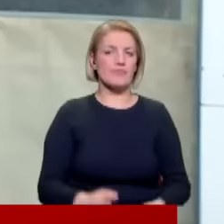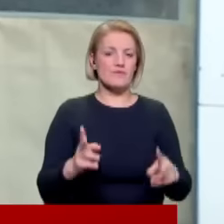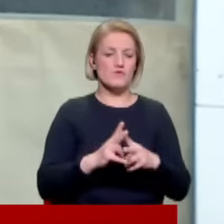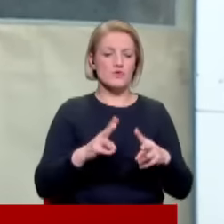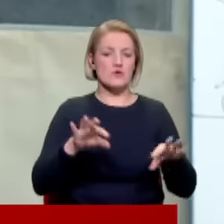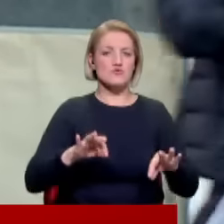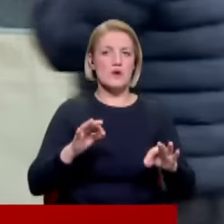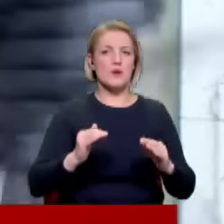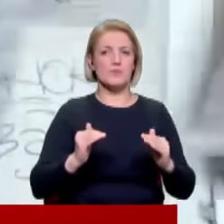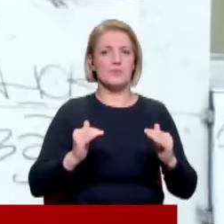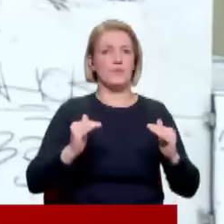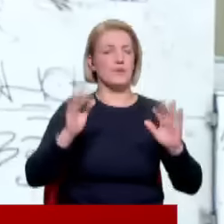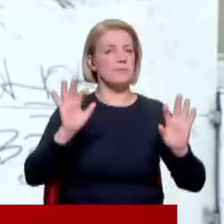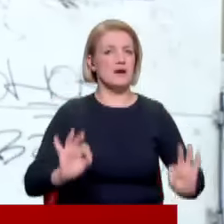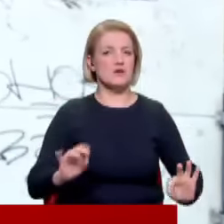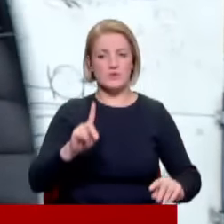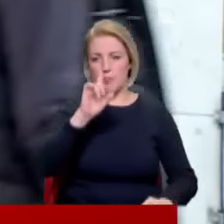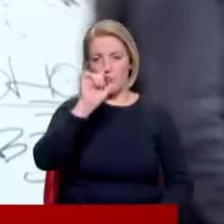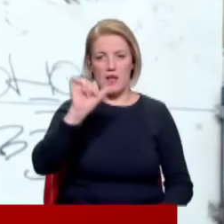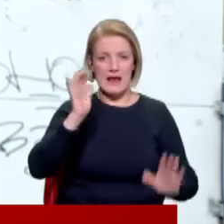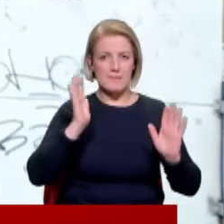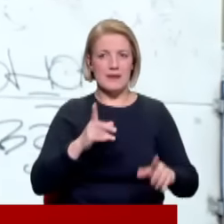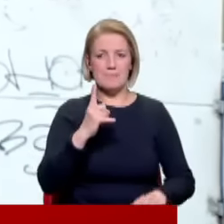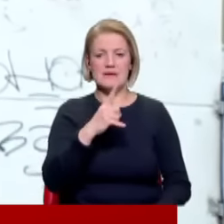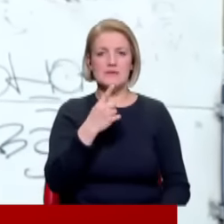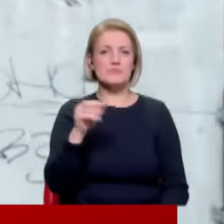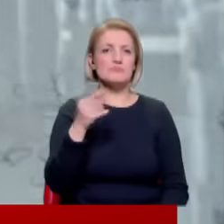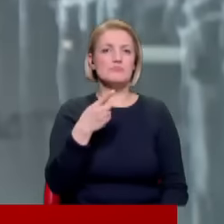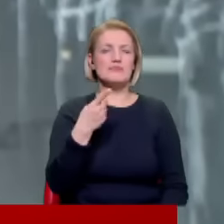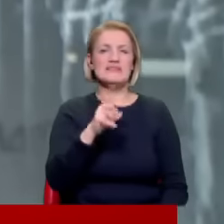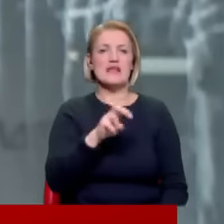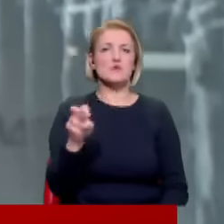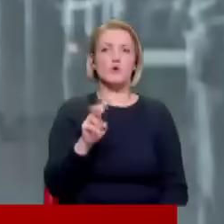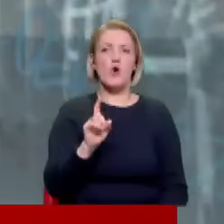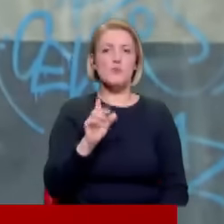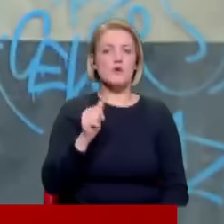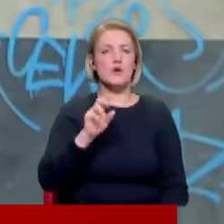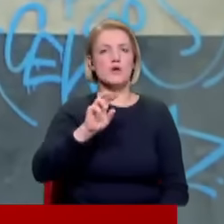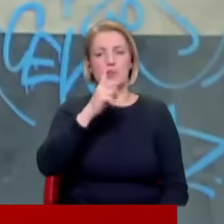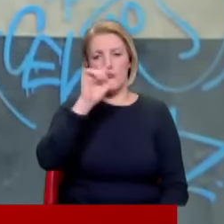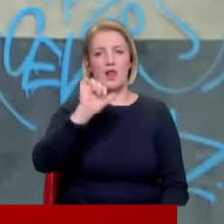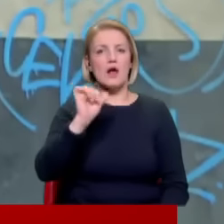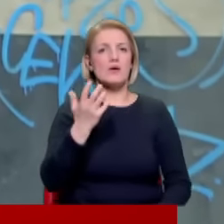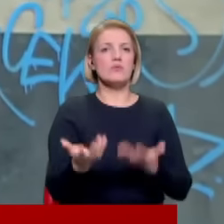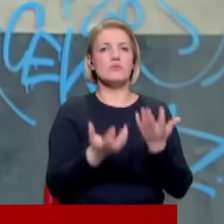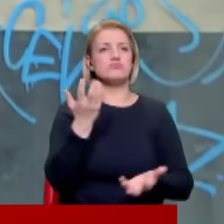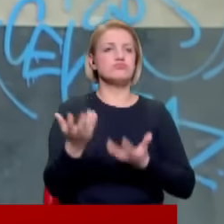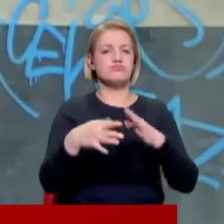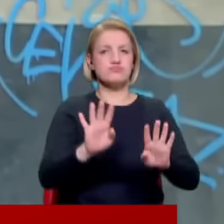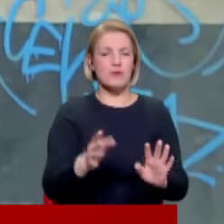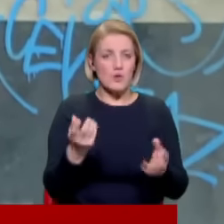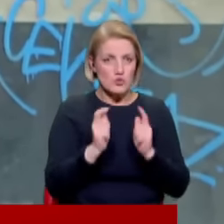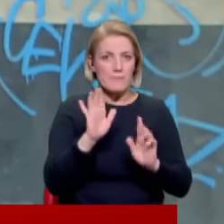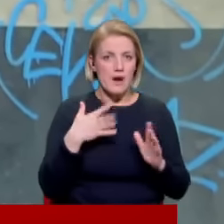Faturalar şu anda kabarmaya başladı. Şu anda doğalgaz bile 1.800 gelmiş. 15 gündü yanıyor. Kullanmayalım mı? Soğukta mı